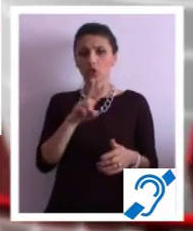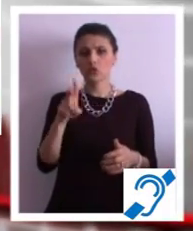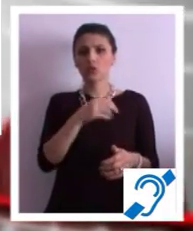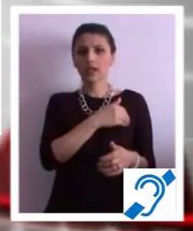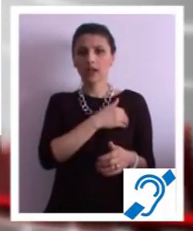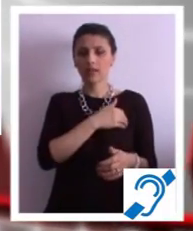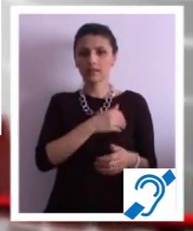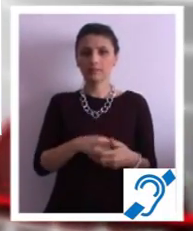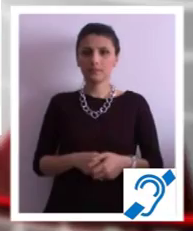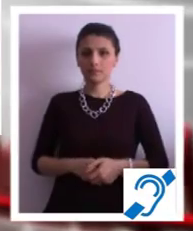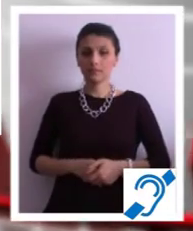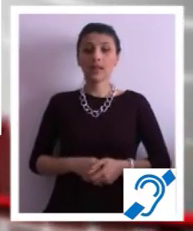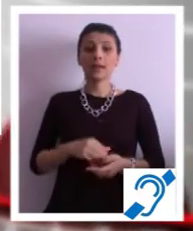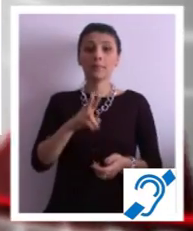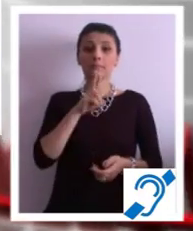grade Celsius.